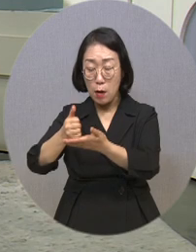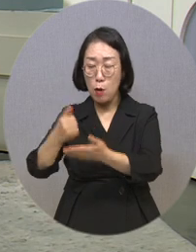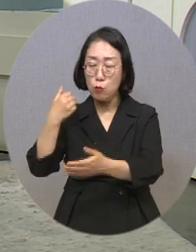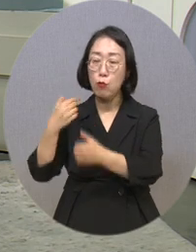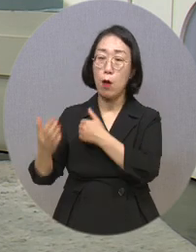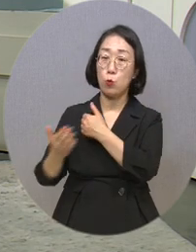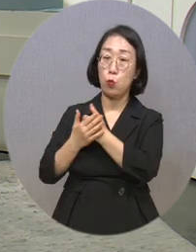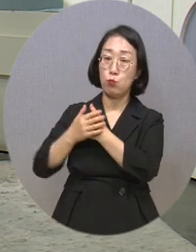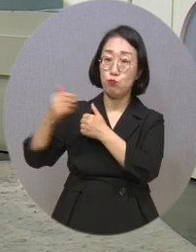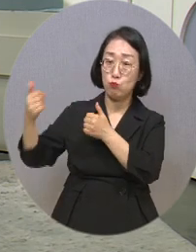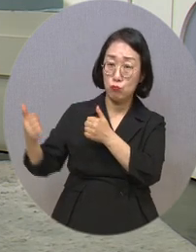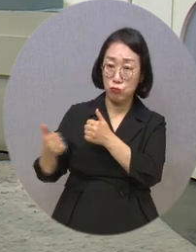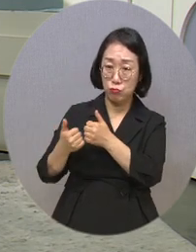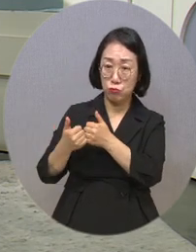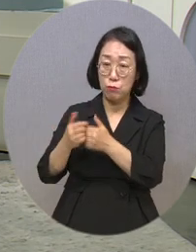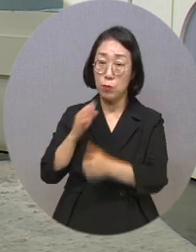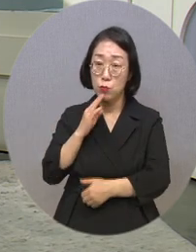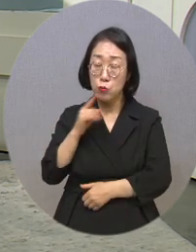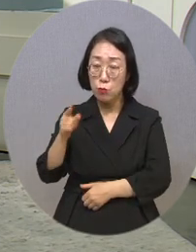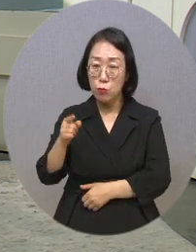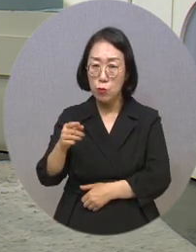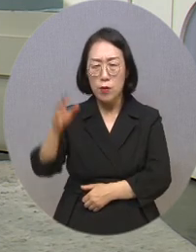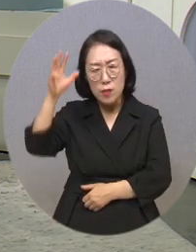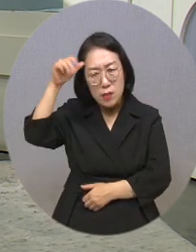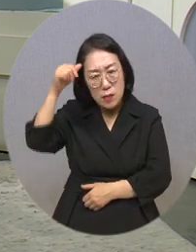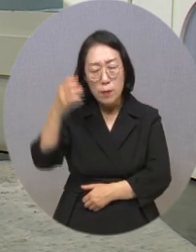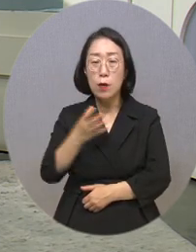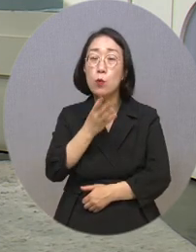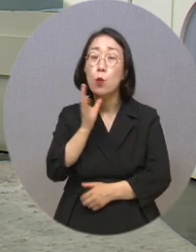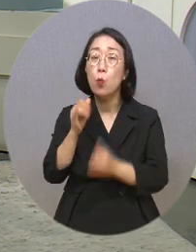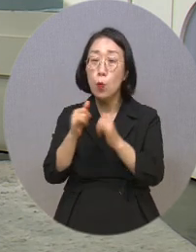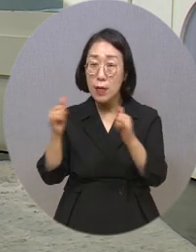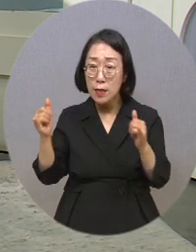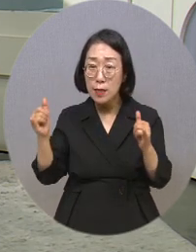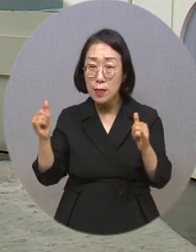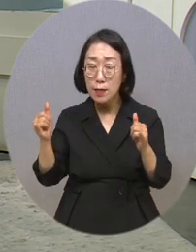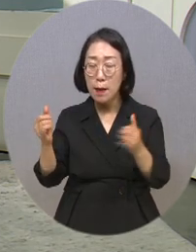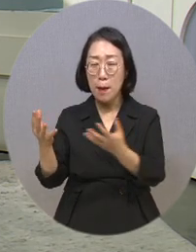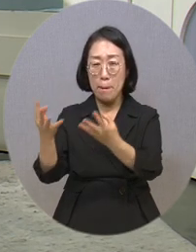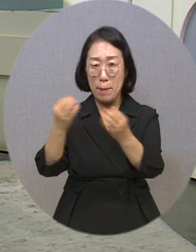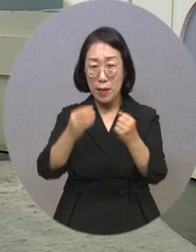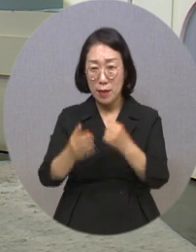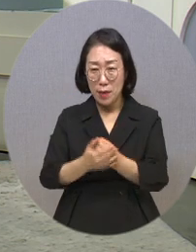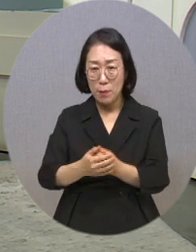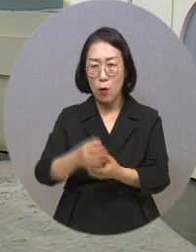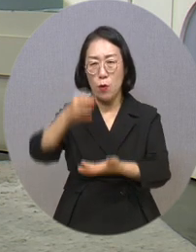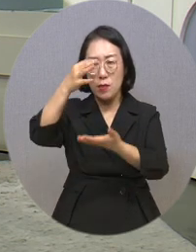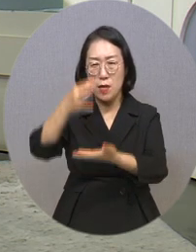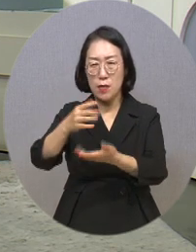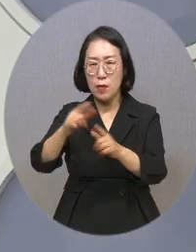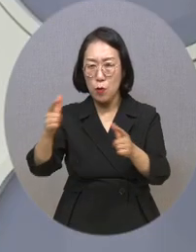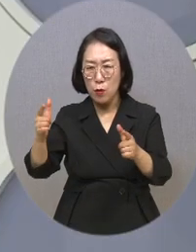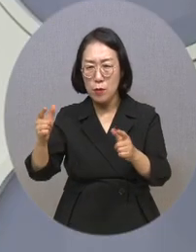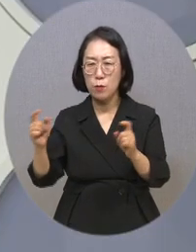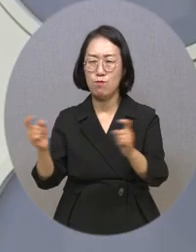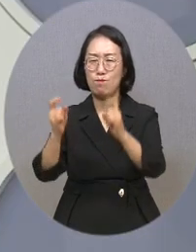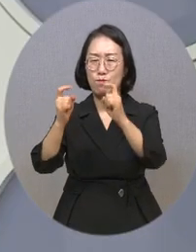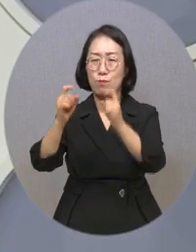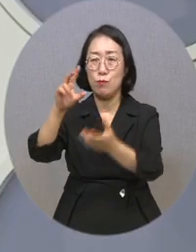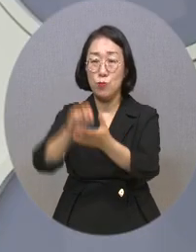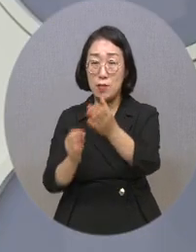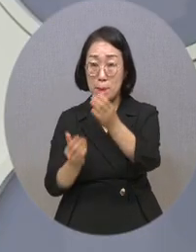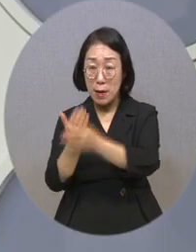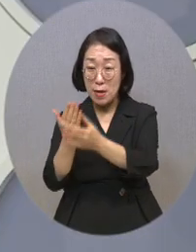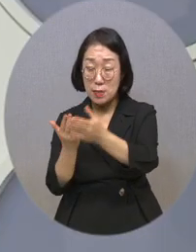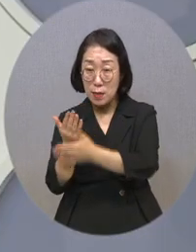요새 그 치매 노인들이 많이 발생하고 하니까 그런 또 재산 다툼이 생기고 하니까 성년 후견인이